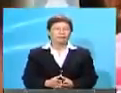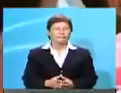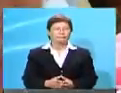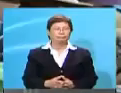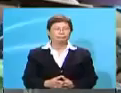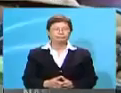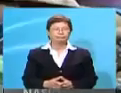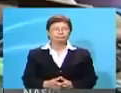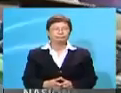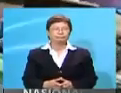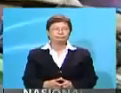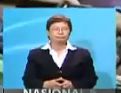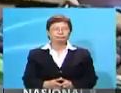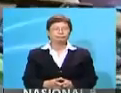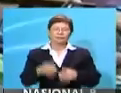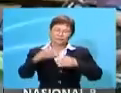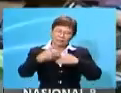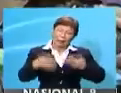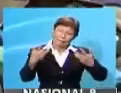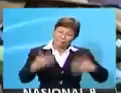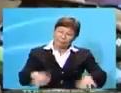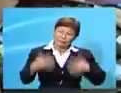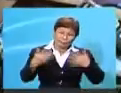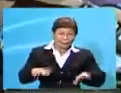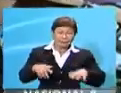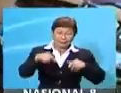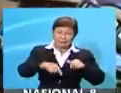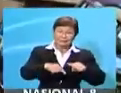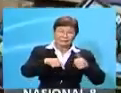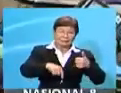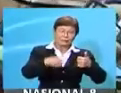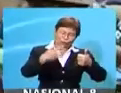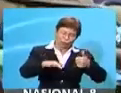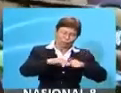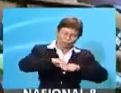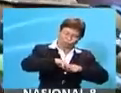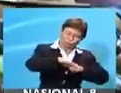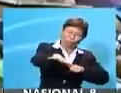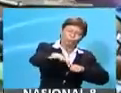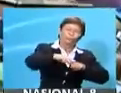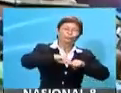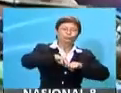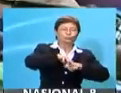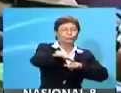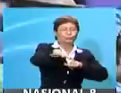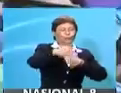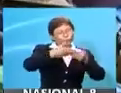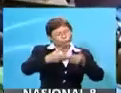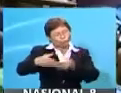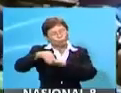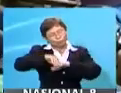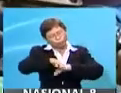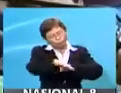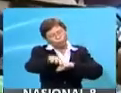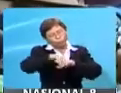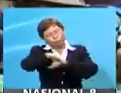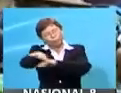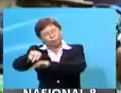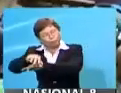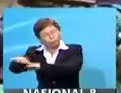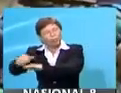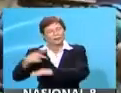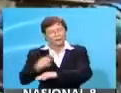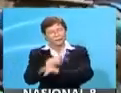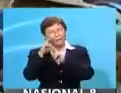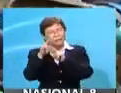Negeri selepas daripada ini kita akan kembangkan di peringkat dongdong jadi selepas daripada ini akan diteruskan dan kita akan melihat